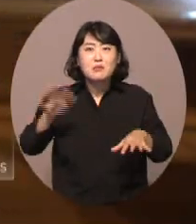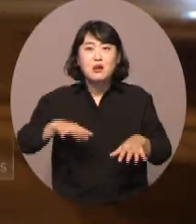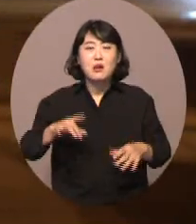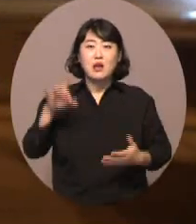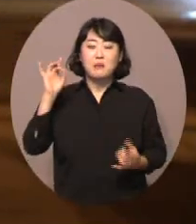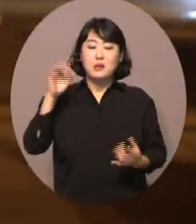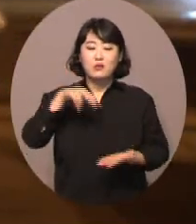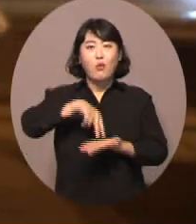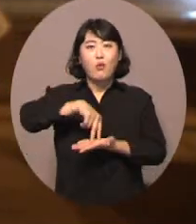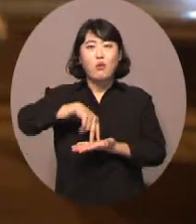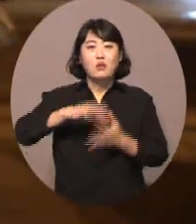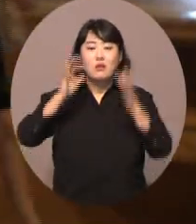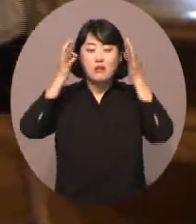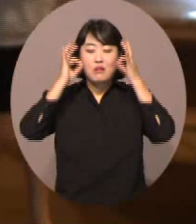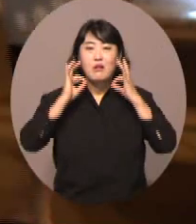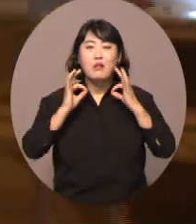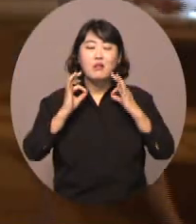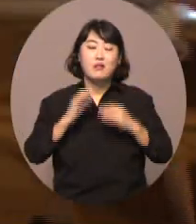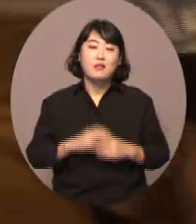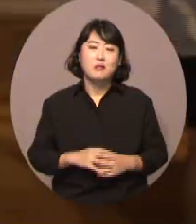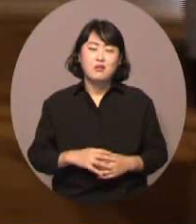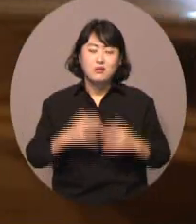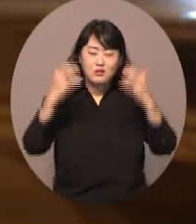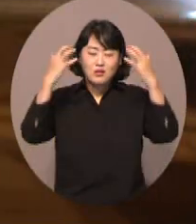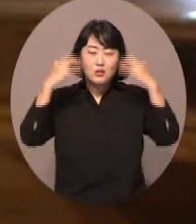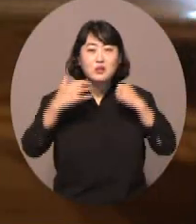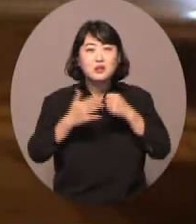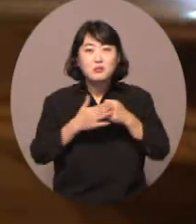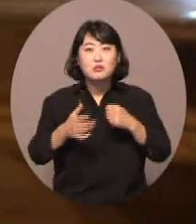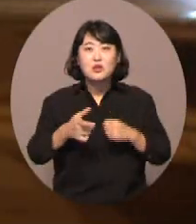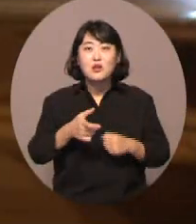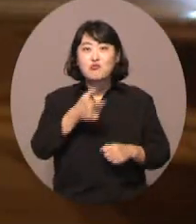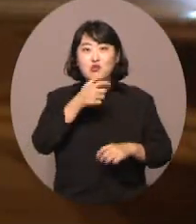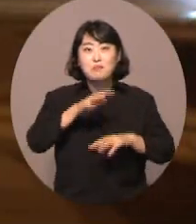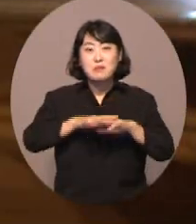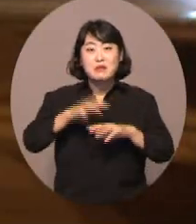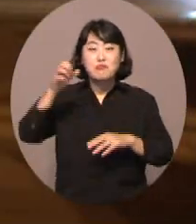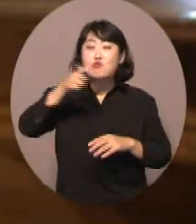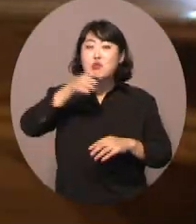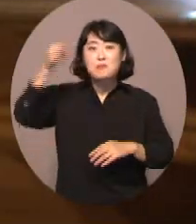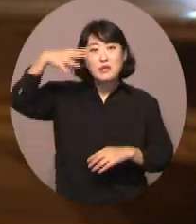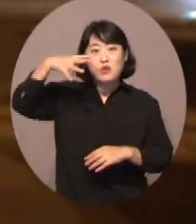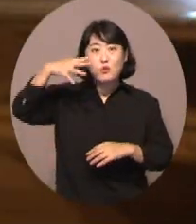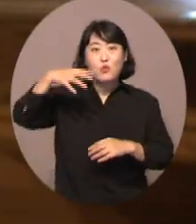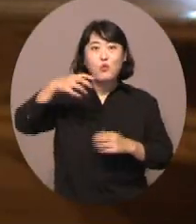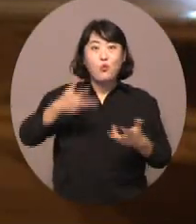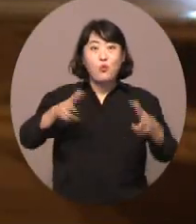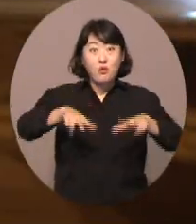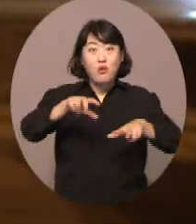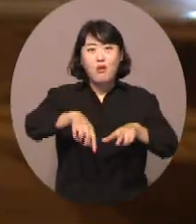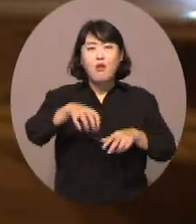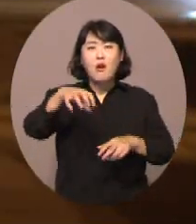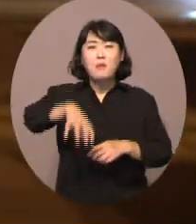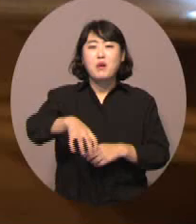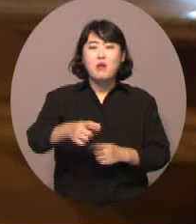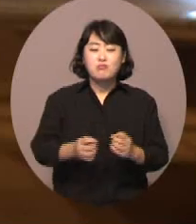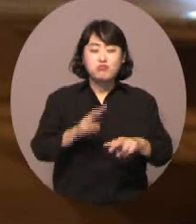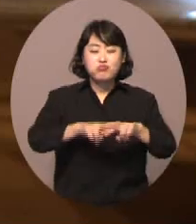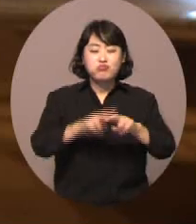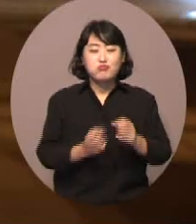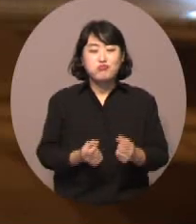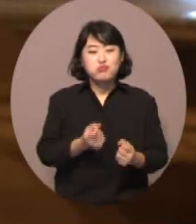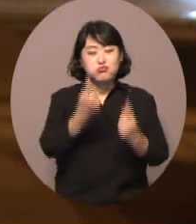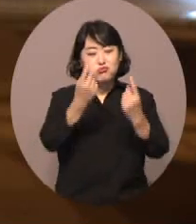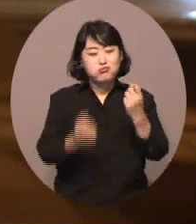서 있기만 해도 땀이 흐릅니다. 찜통 더위에 이곳 물빛 광장을 찾은 시민들은 하늘로 솟구치는 분수를 보며